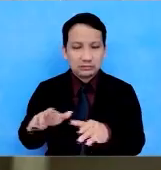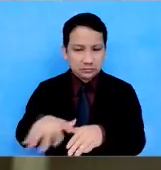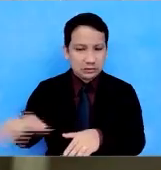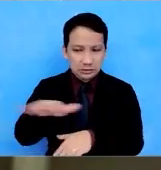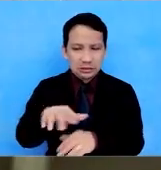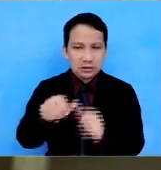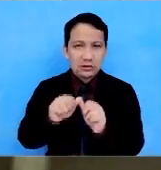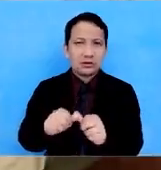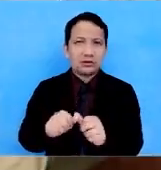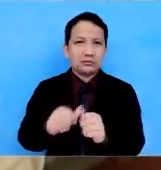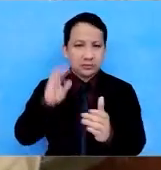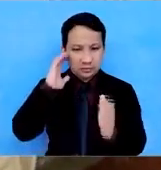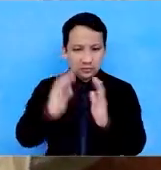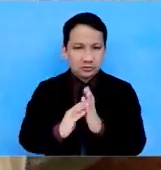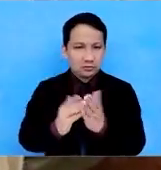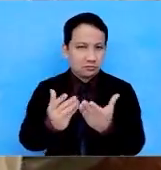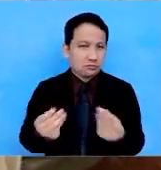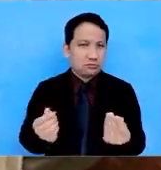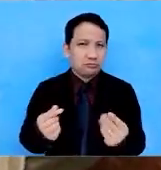litrato. No?